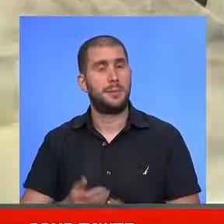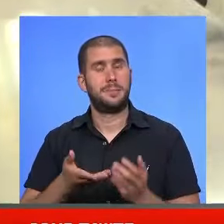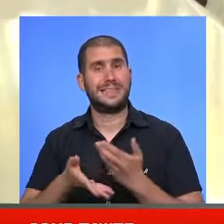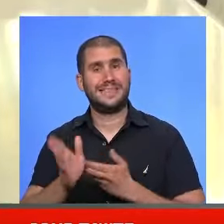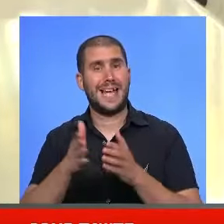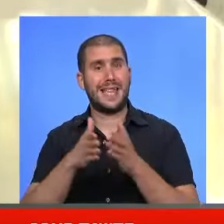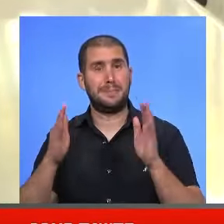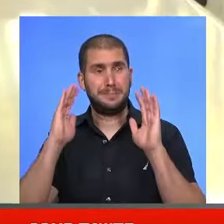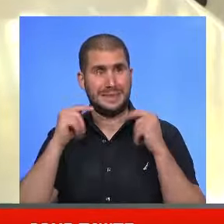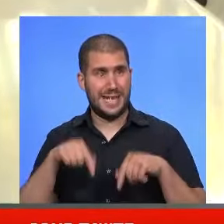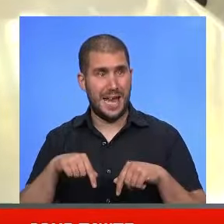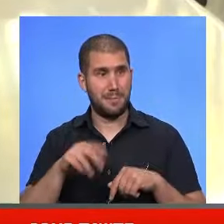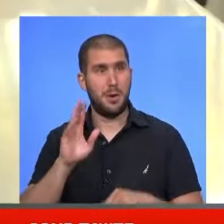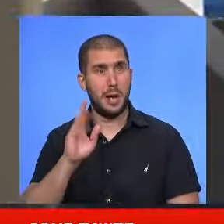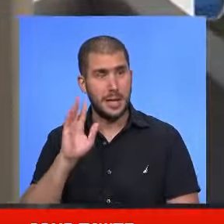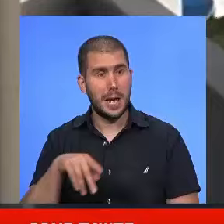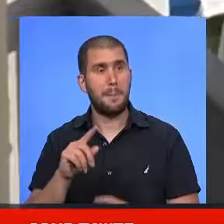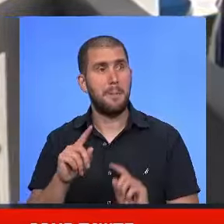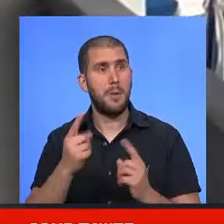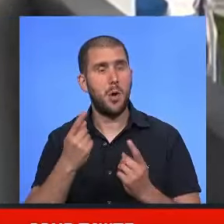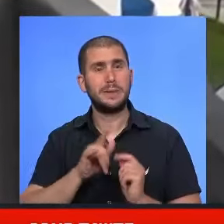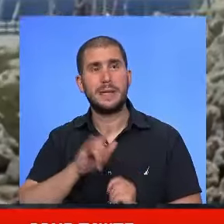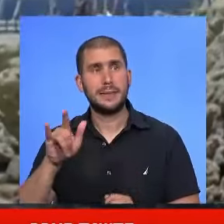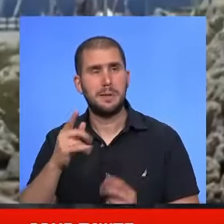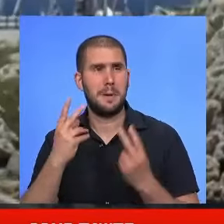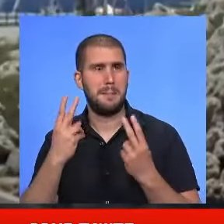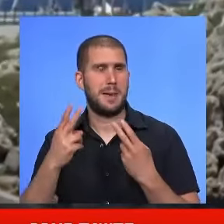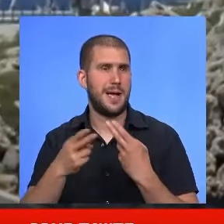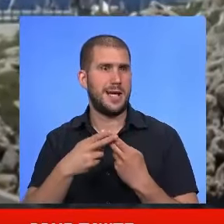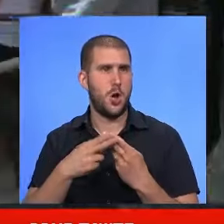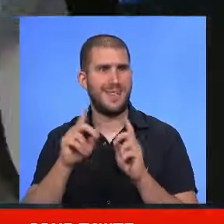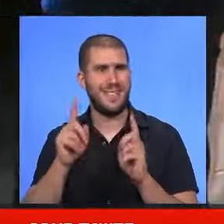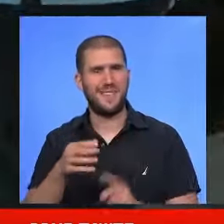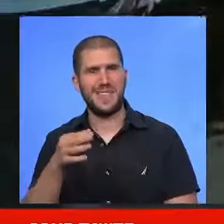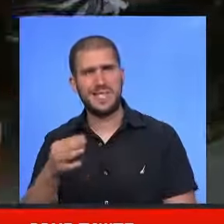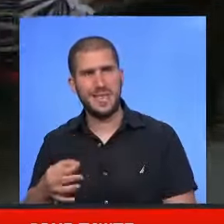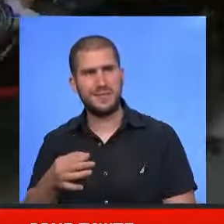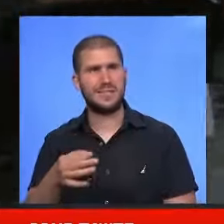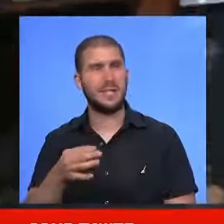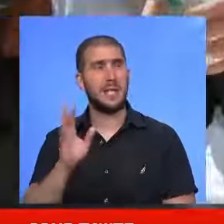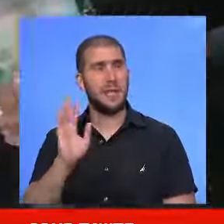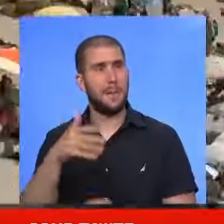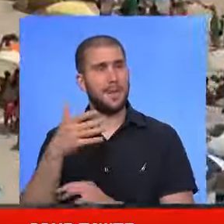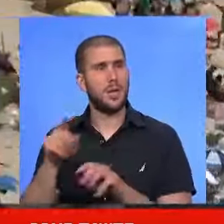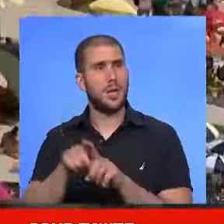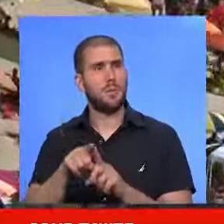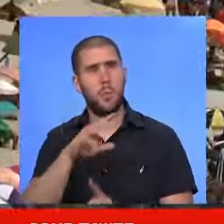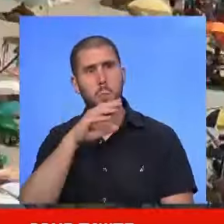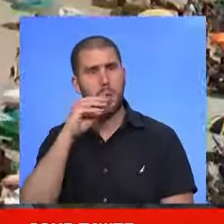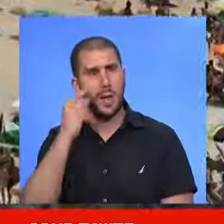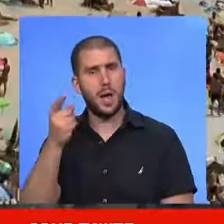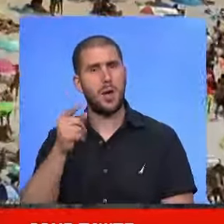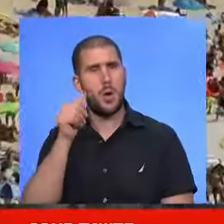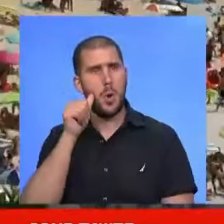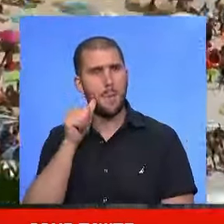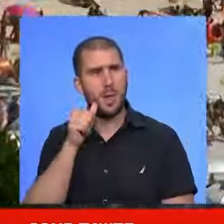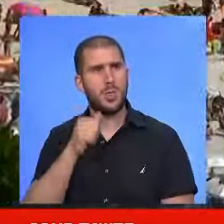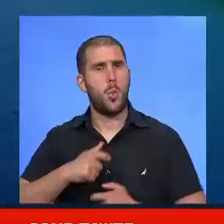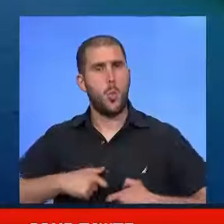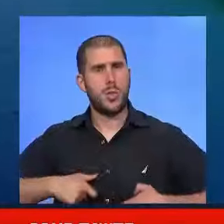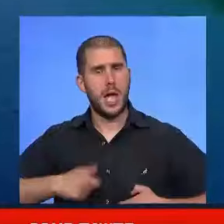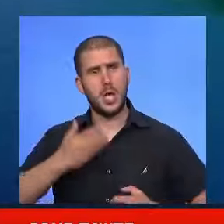מצרים הזאת, לאן בכל זאת אנחנו טסים? בעיקר קרוב, יוון, קפריסין, וגם מדינות כמו בולגריה, רומניה, הונגריה